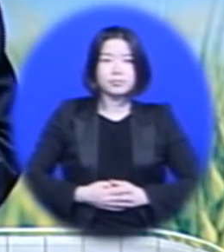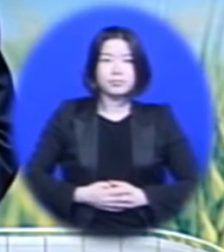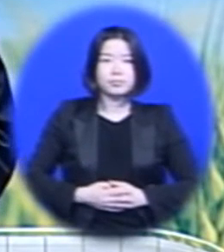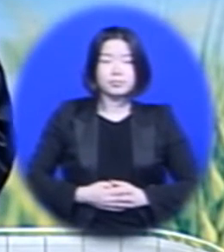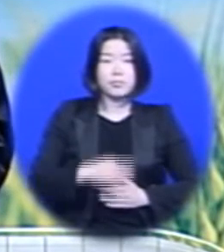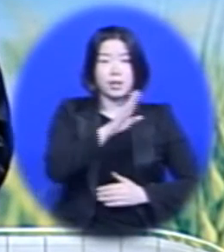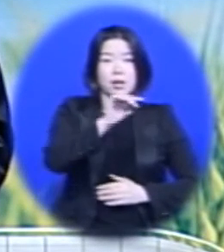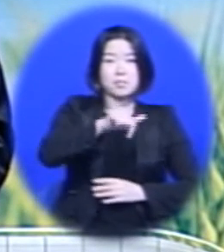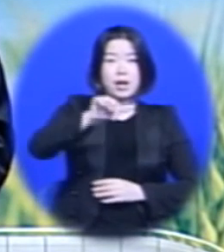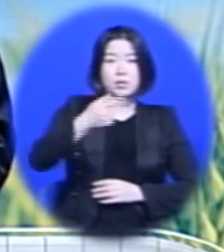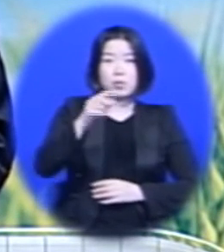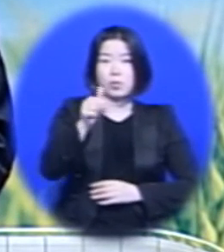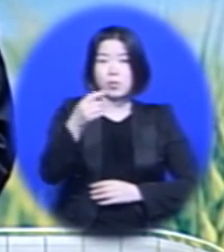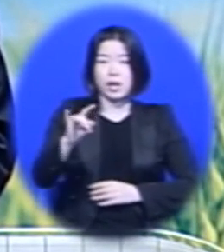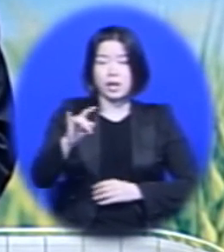박노해 시인의 시